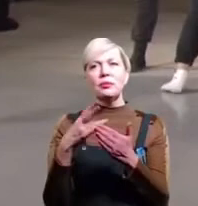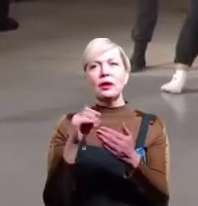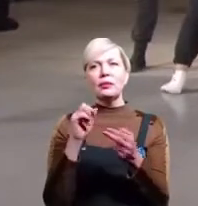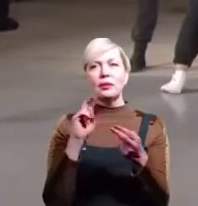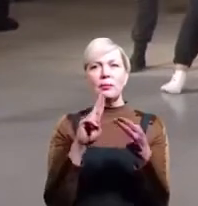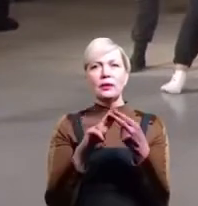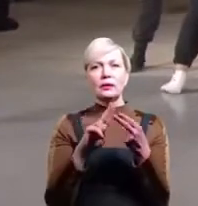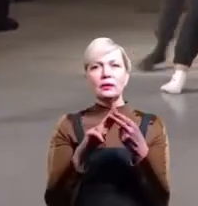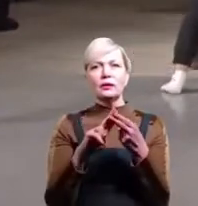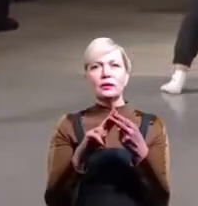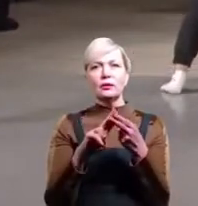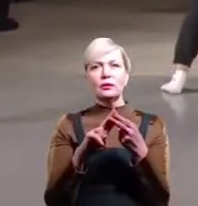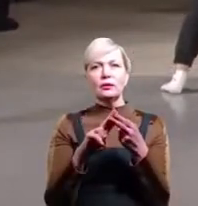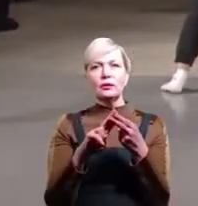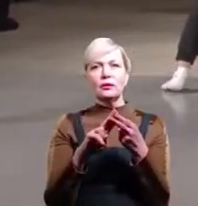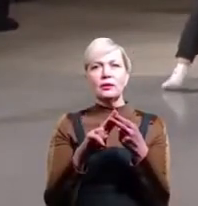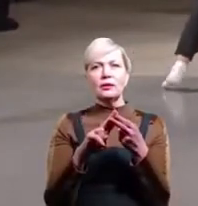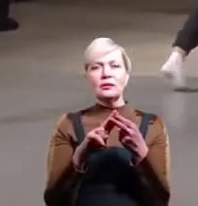успокойся.